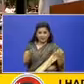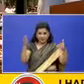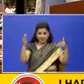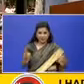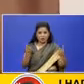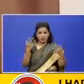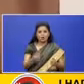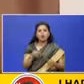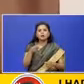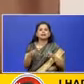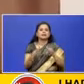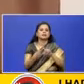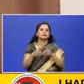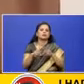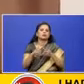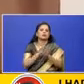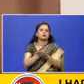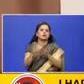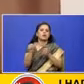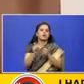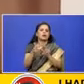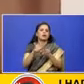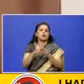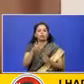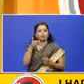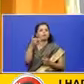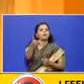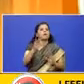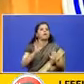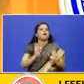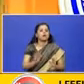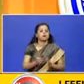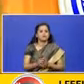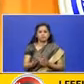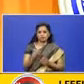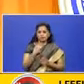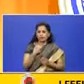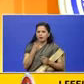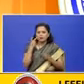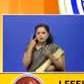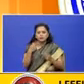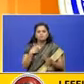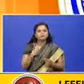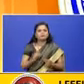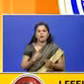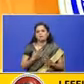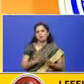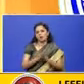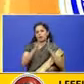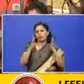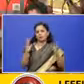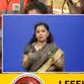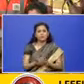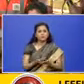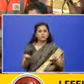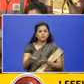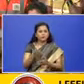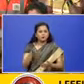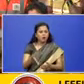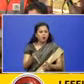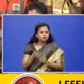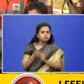भारत का टेकेड बनाने की बात भी कही थी। मुझे ये देखकर बहुत अच्छा लगा, इसकी